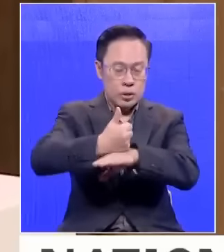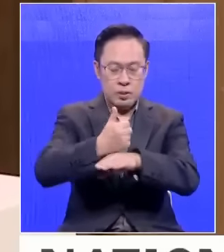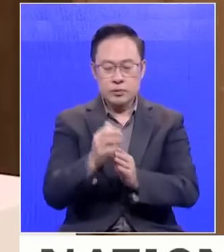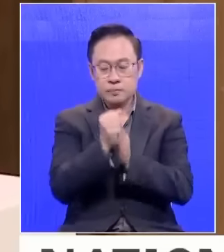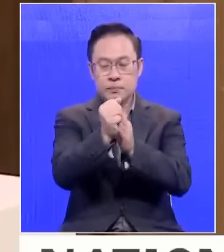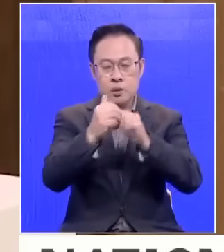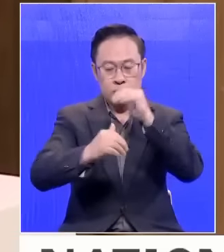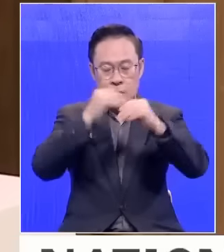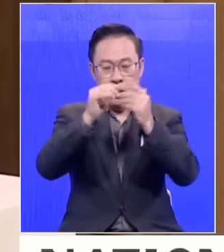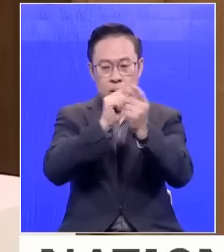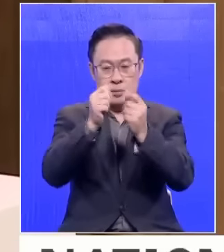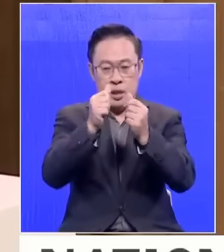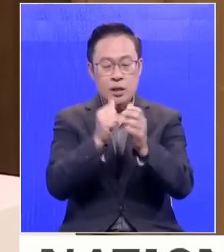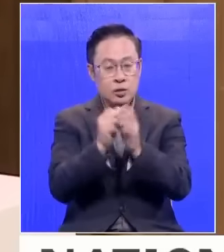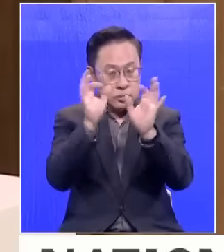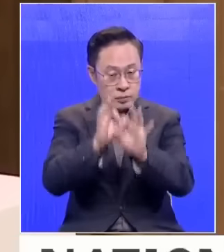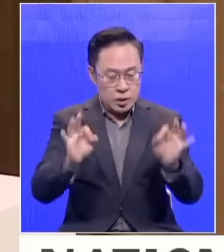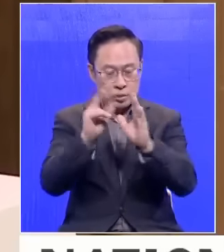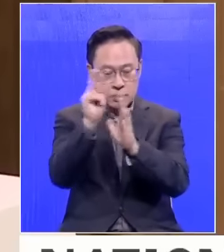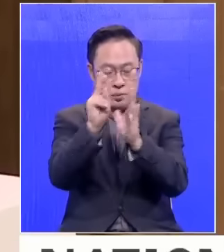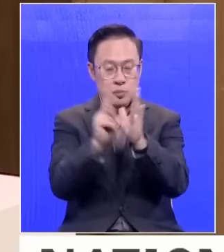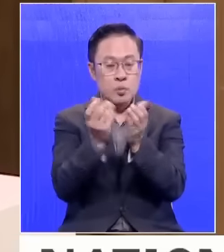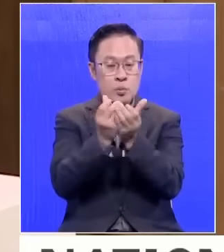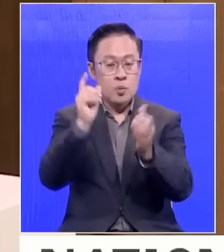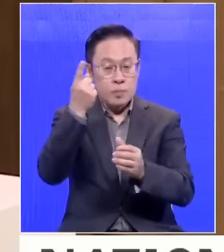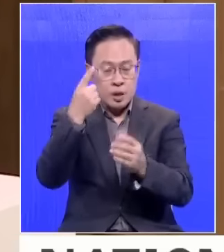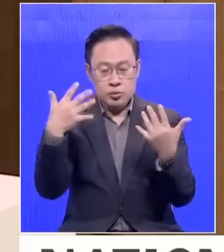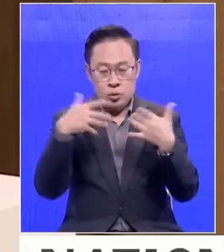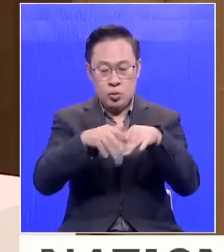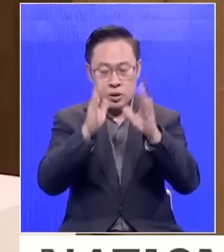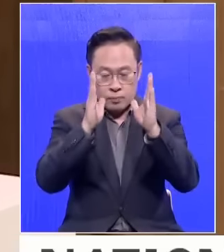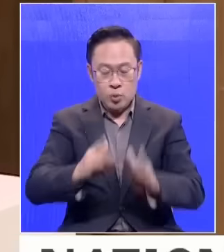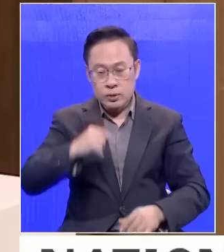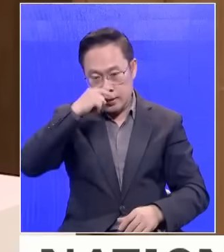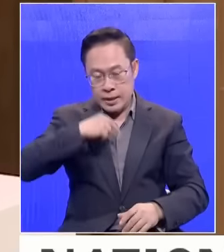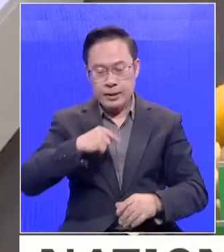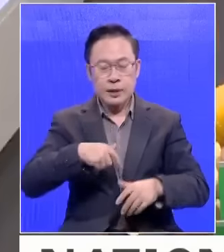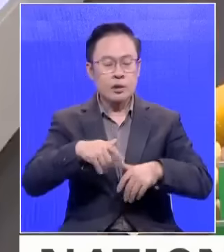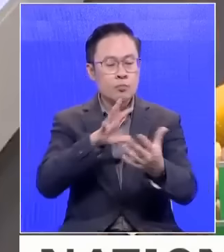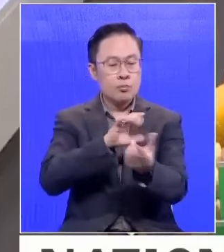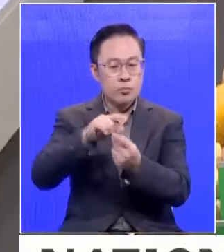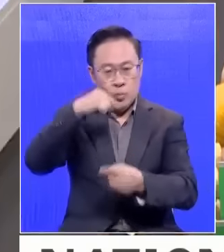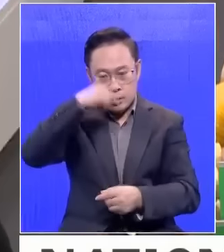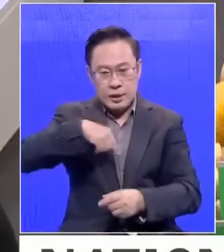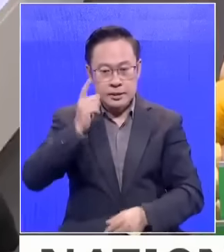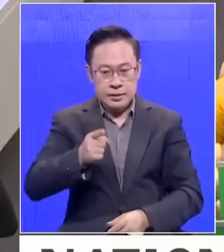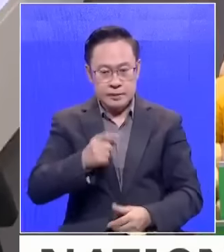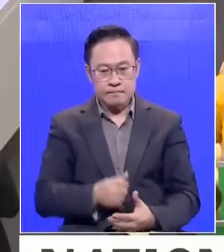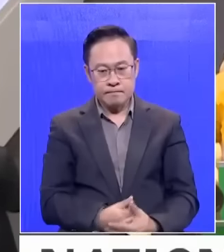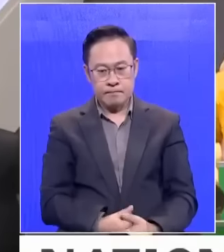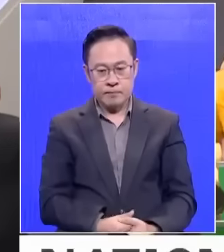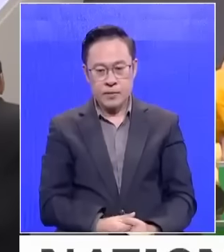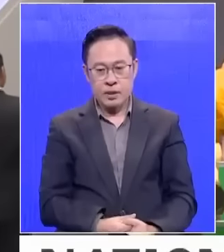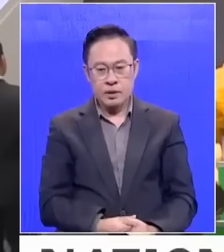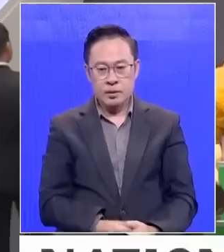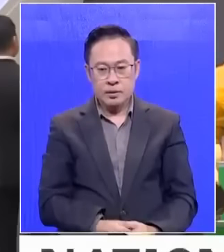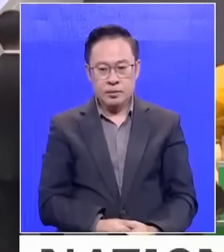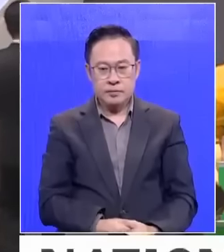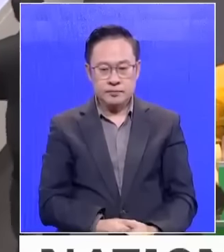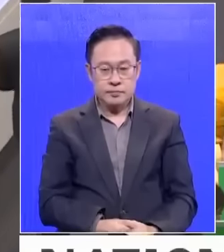ที่เหมาะสมสอดคล้องกับประเทศไทยและคนไทยอย่างแท้จริง วันทอง